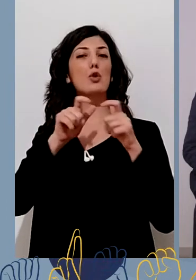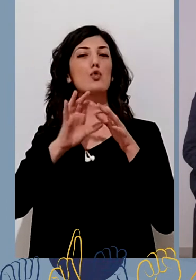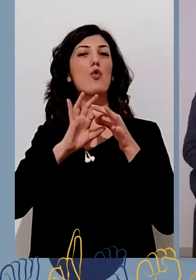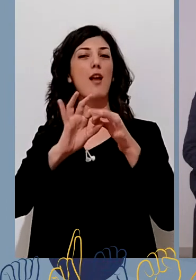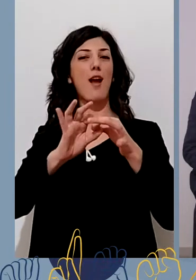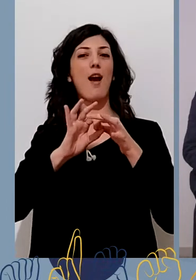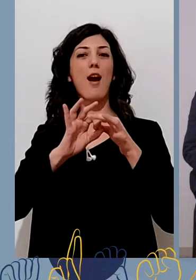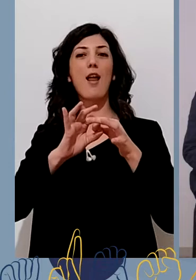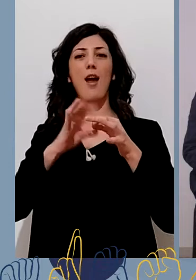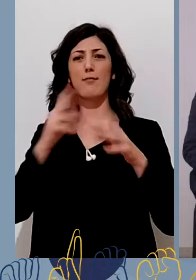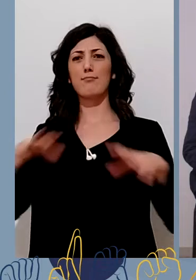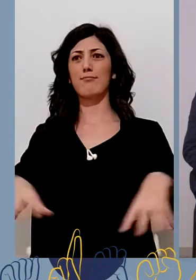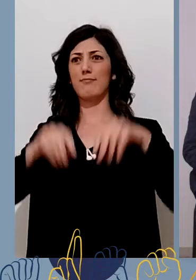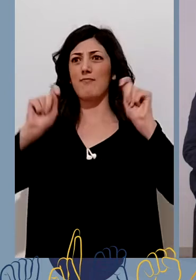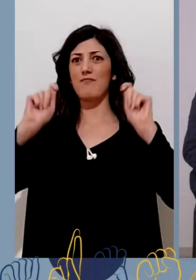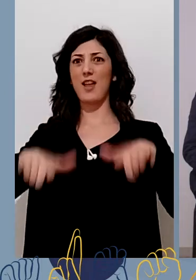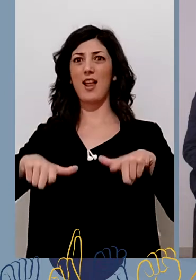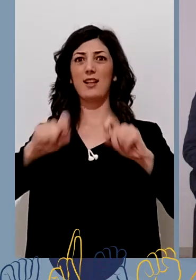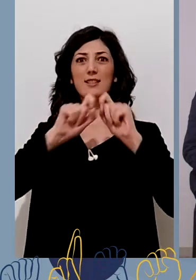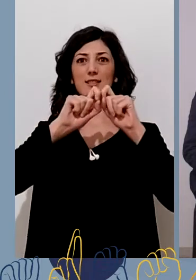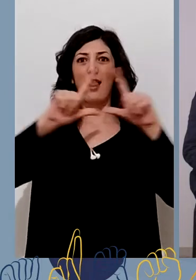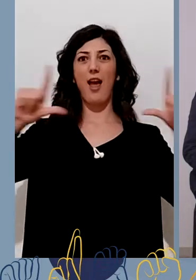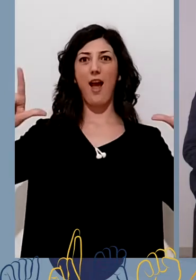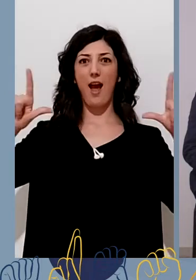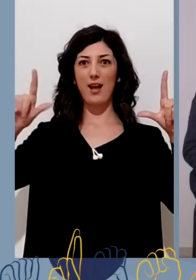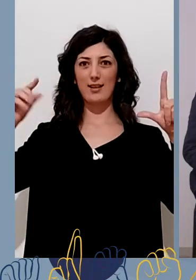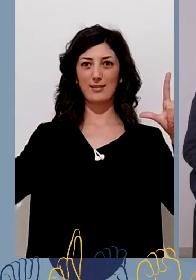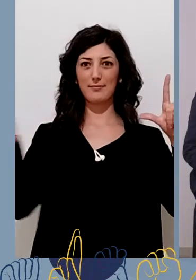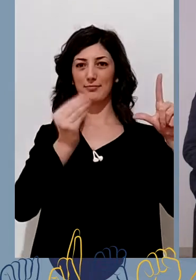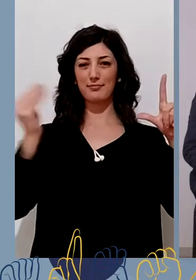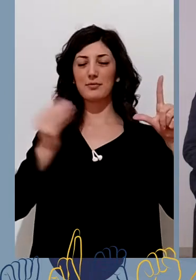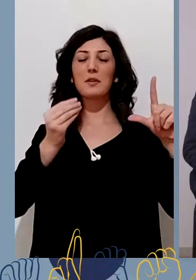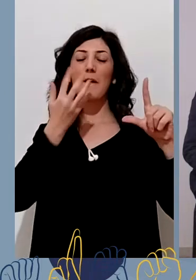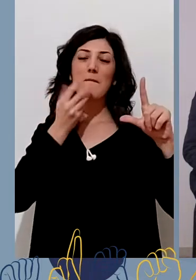slide, vi do anche la possibilità di seguirmi.